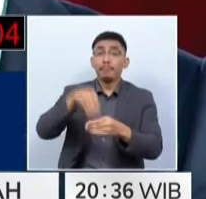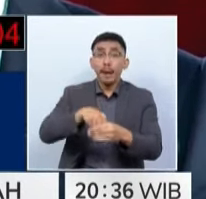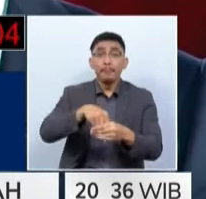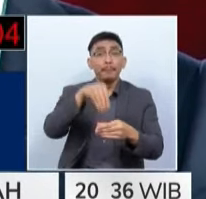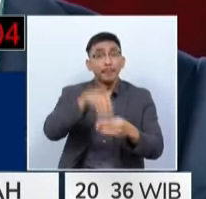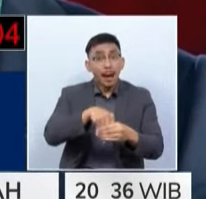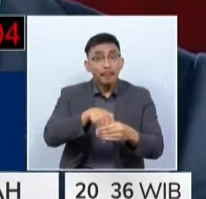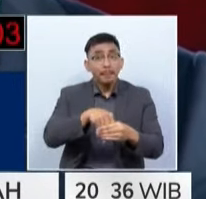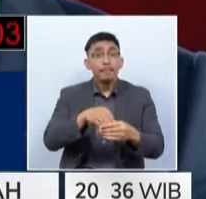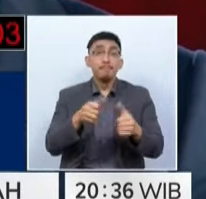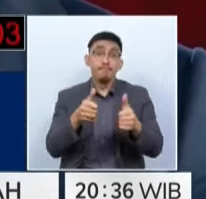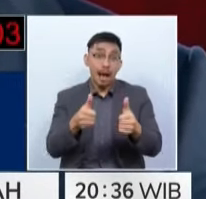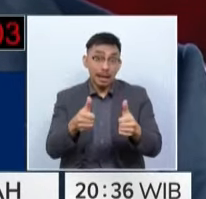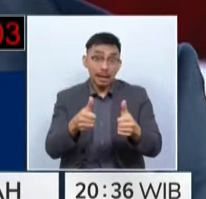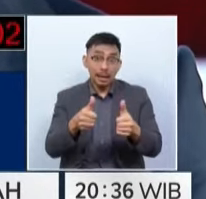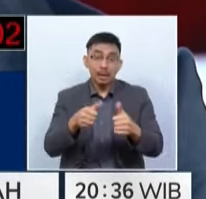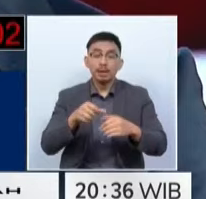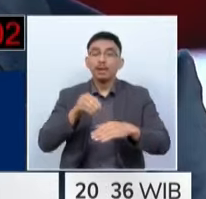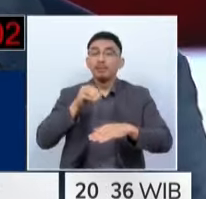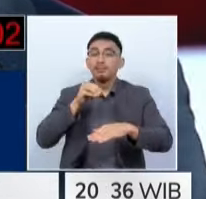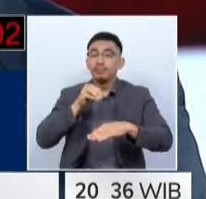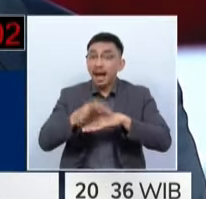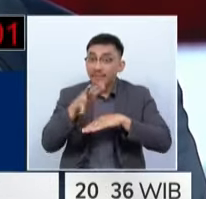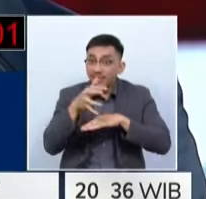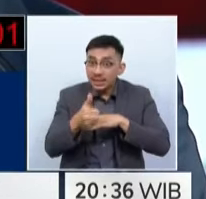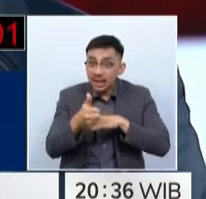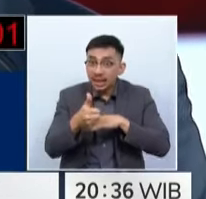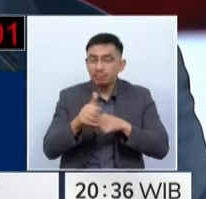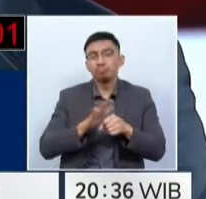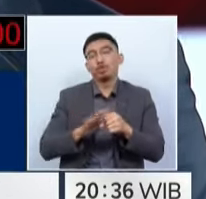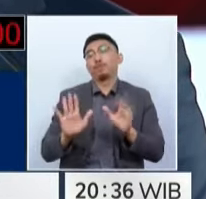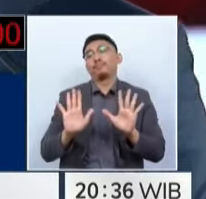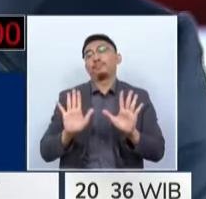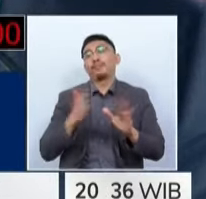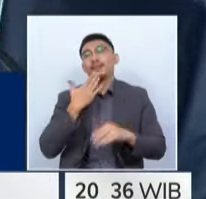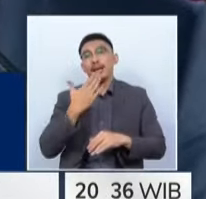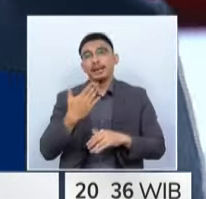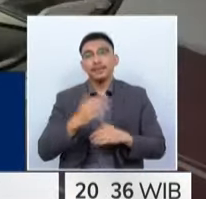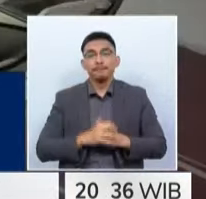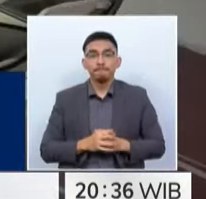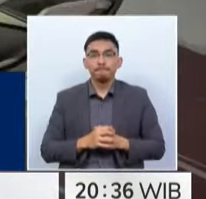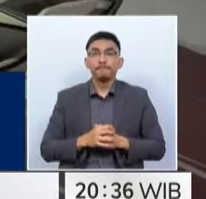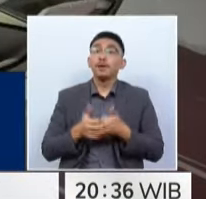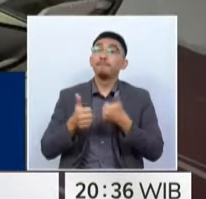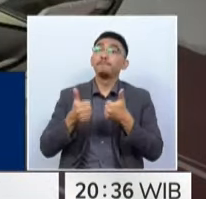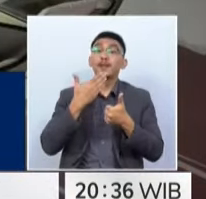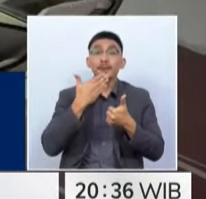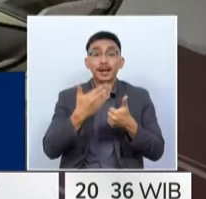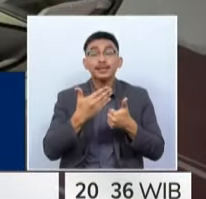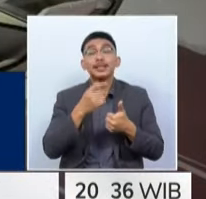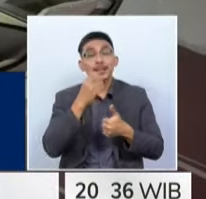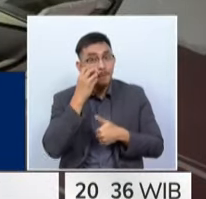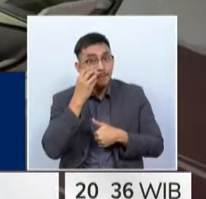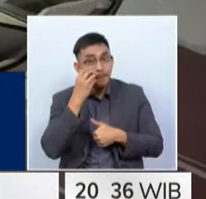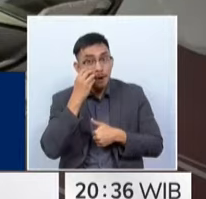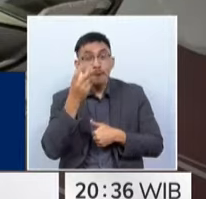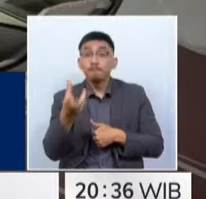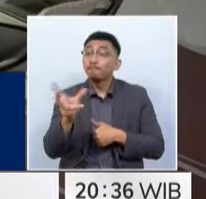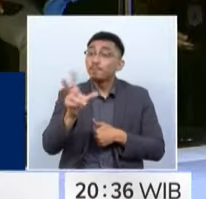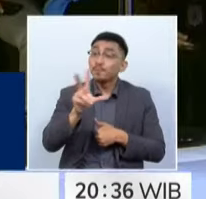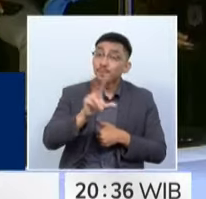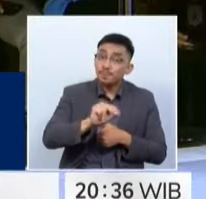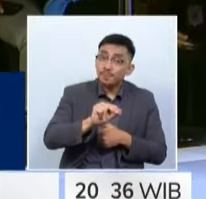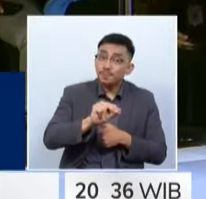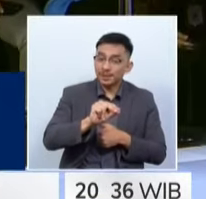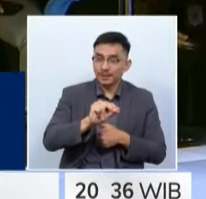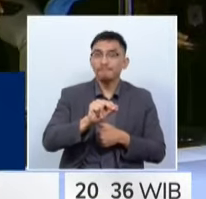dan yang efisien Saya kira itu baik terima kasih Pak Prabowo selanjutnya kita dengar